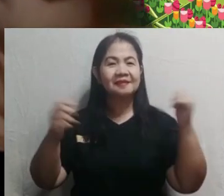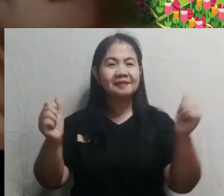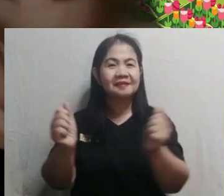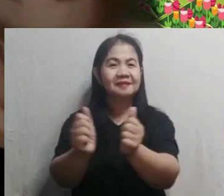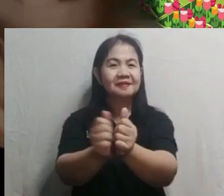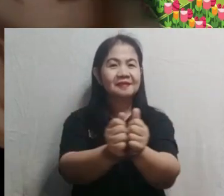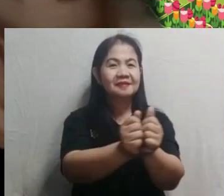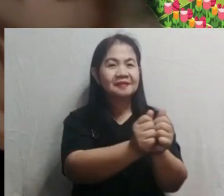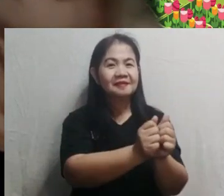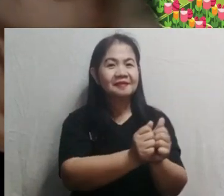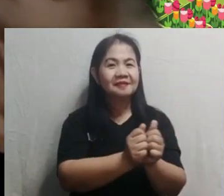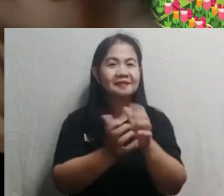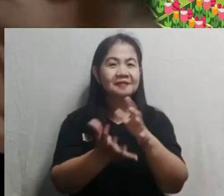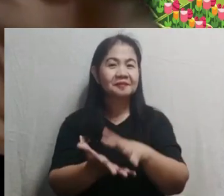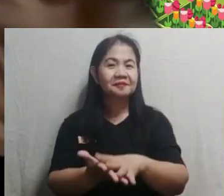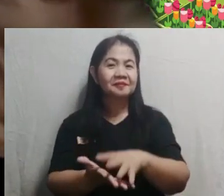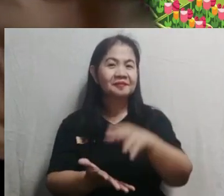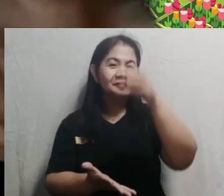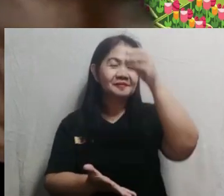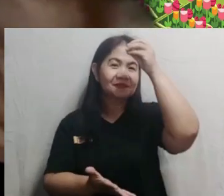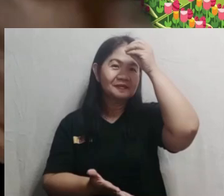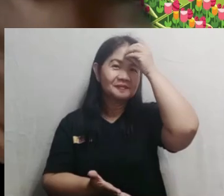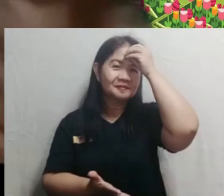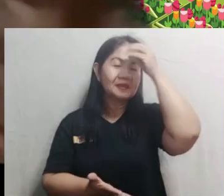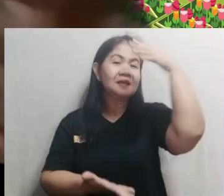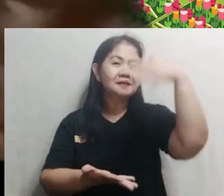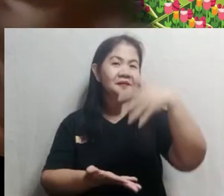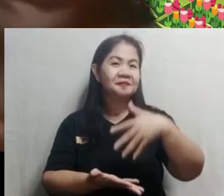Samahan mo akong matuto,